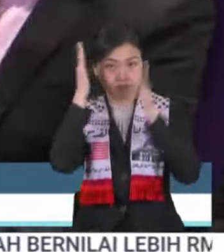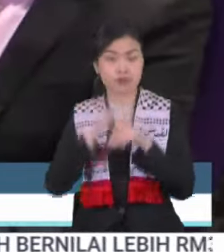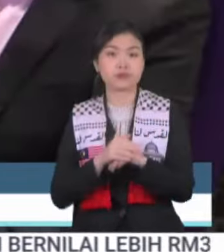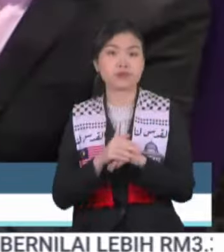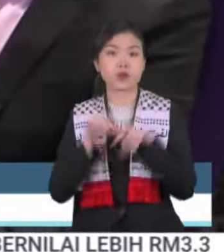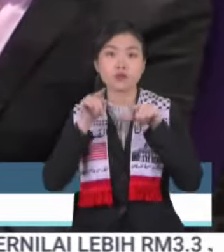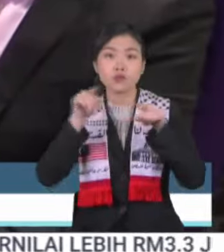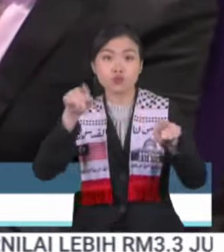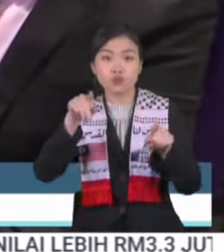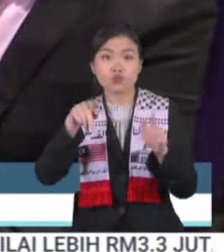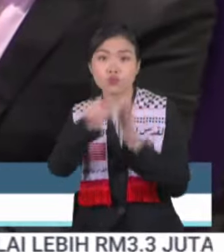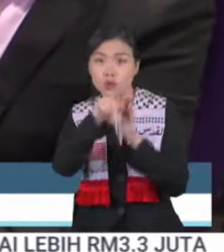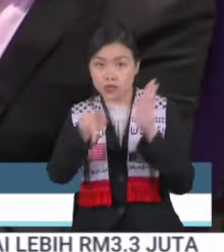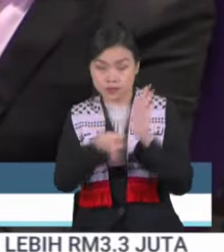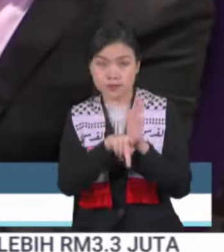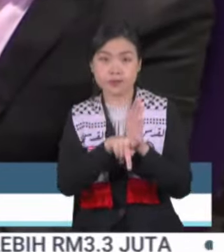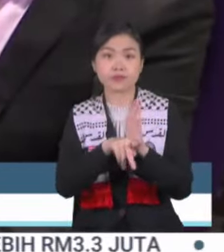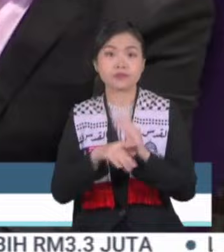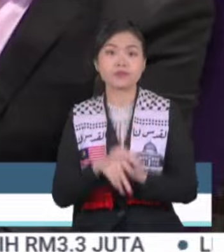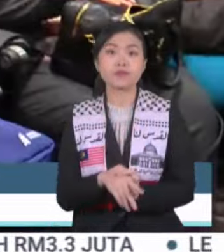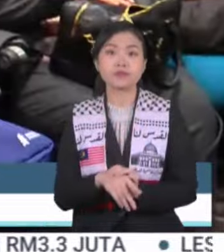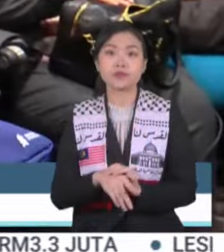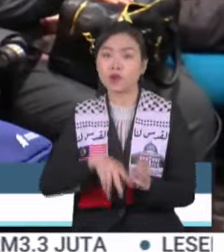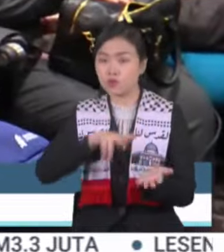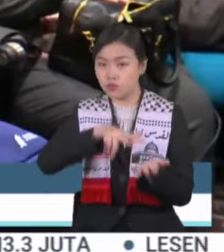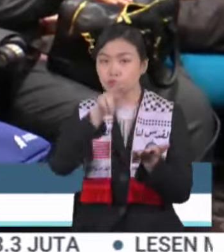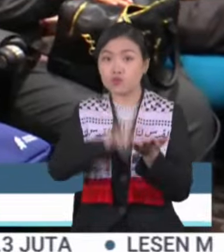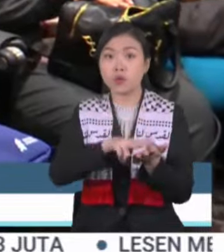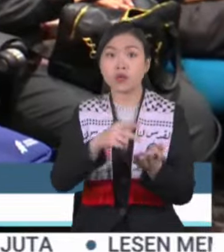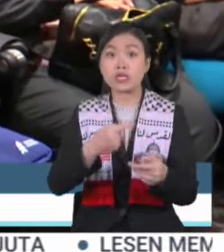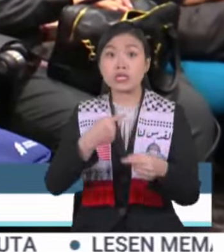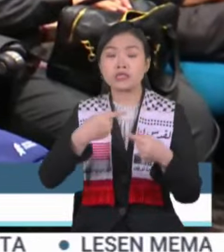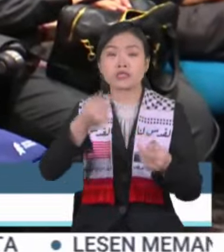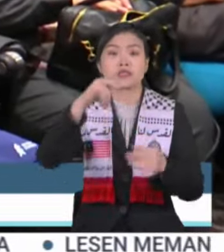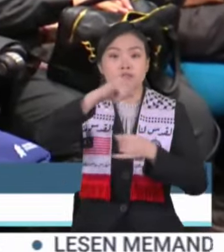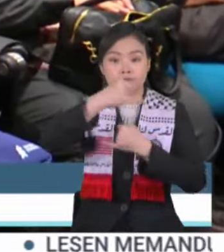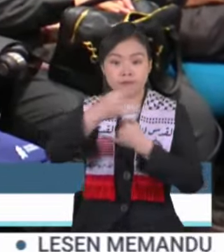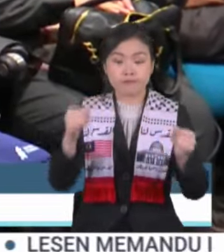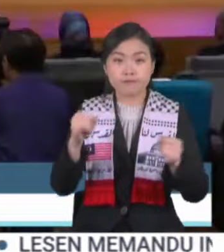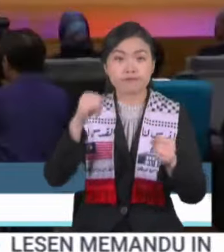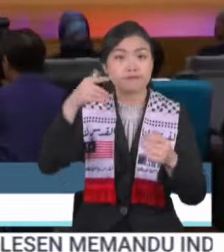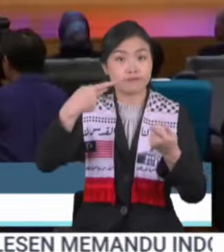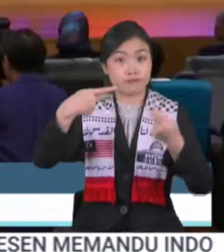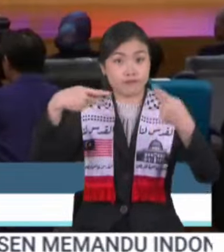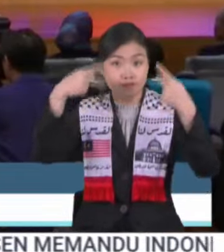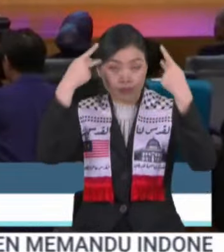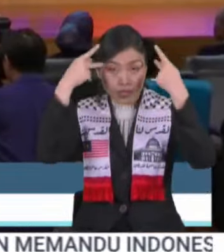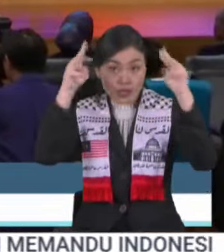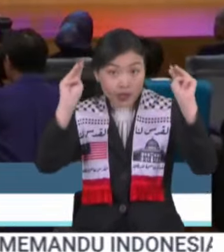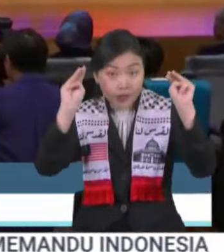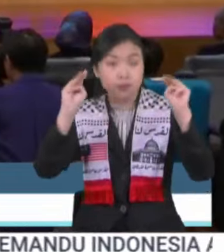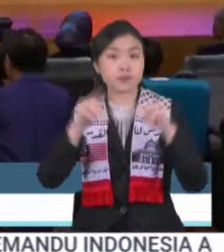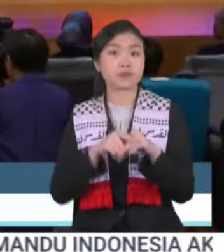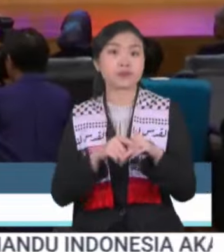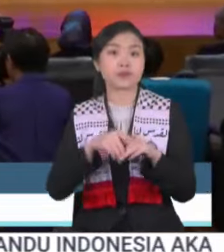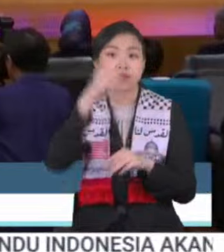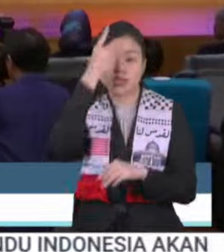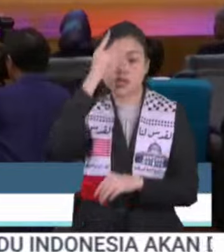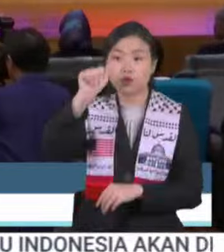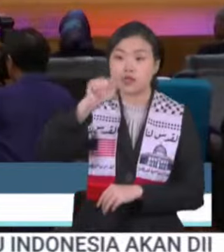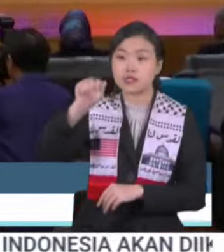yang diamalkan. Jaminan itu diberi Menteri di Jabatan Perdana Menteri Undang-Undang dan Reformasi Institusi, Datuk Seri Azalina Othman